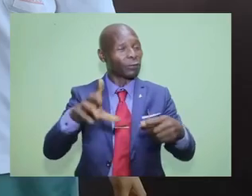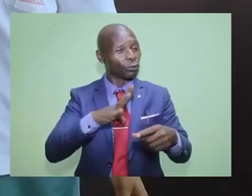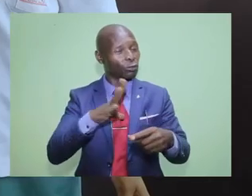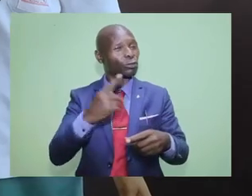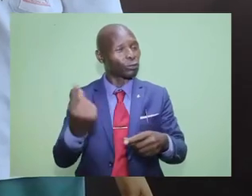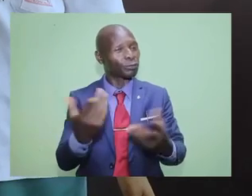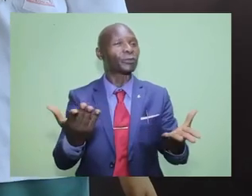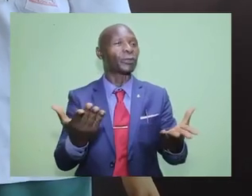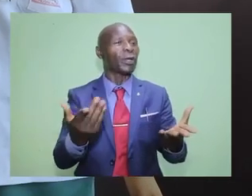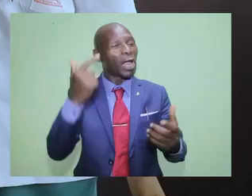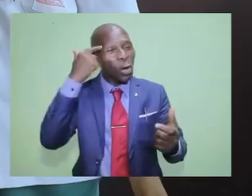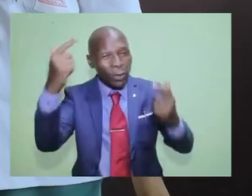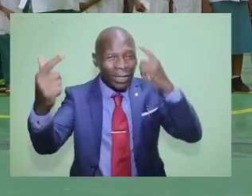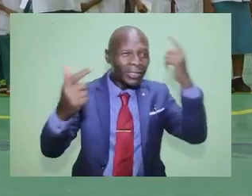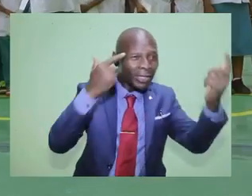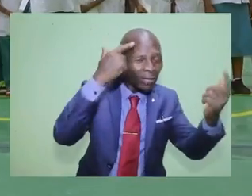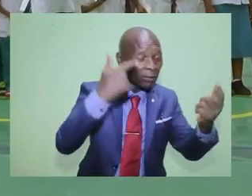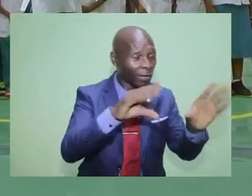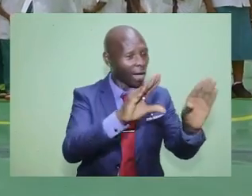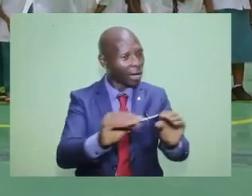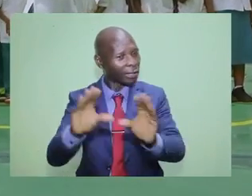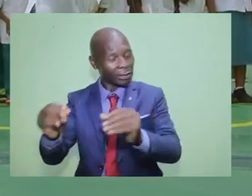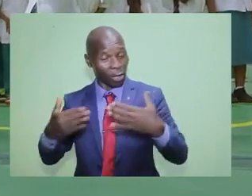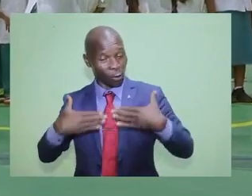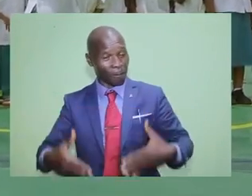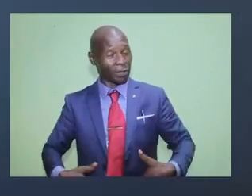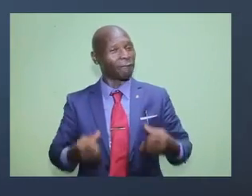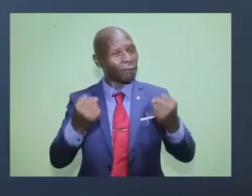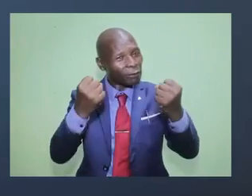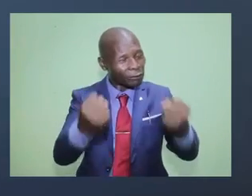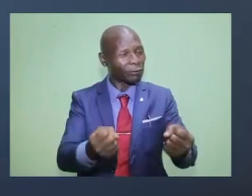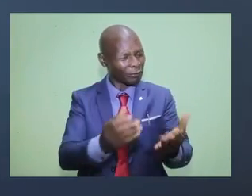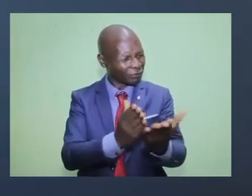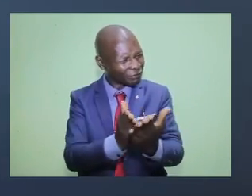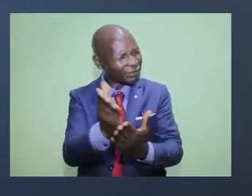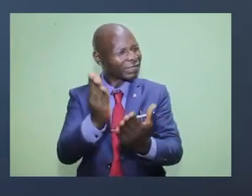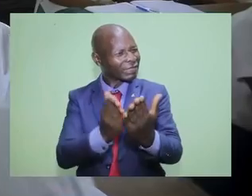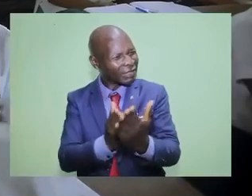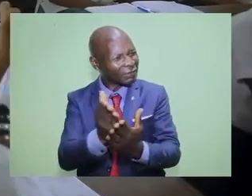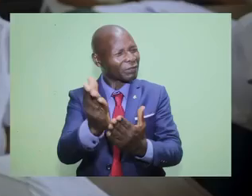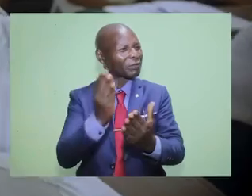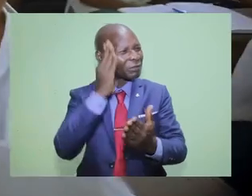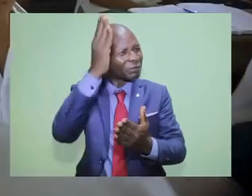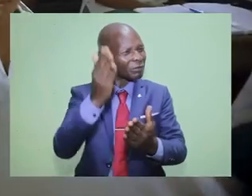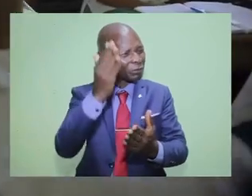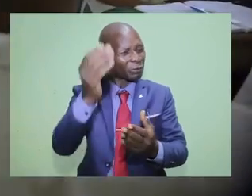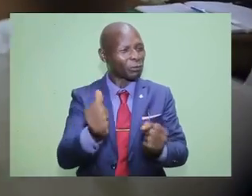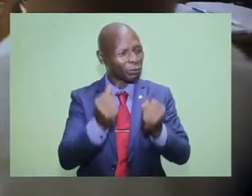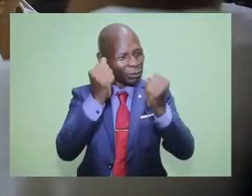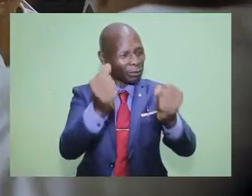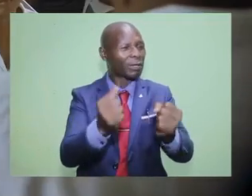êtes aujourd'hui. Les connaissances que vous avez acquises et les compétences que vous avez affinées vous serviront d'outils